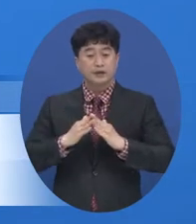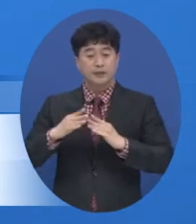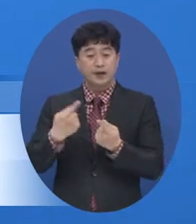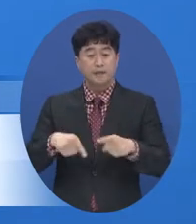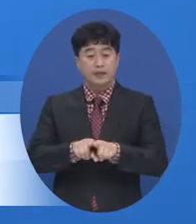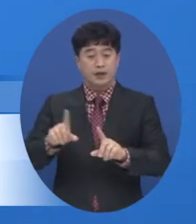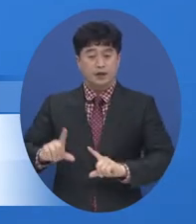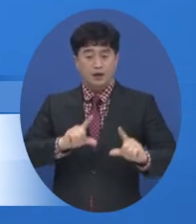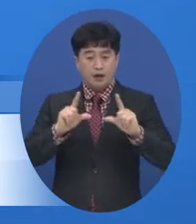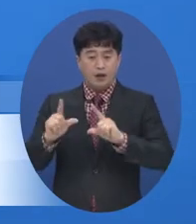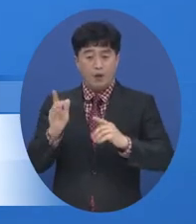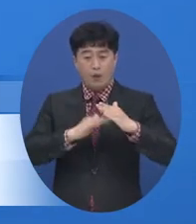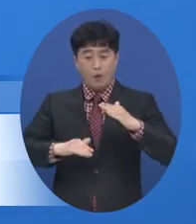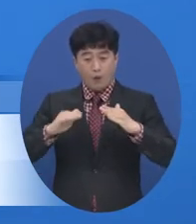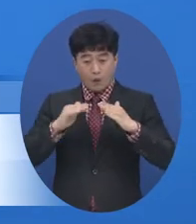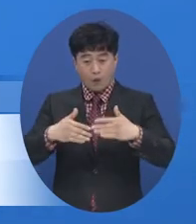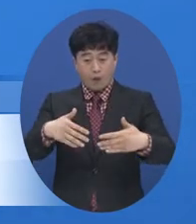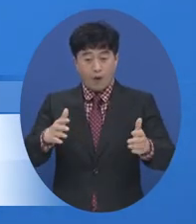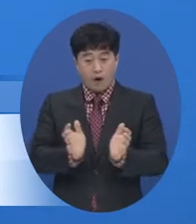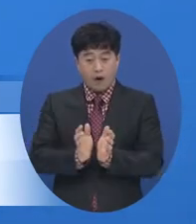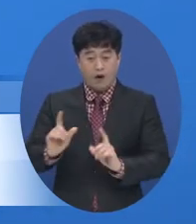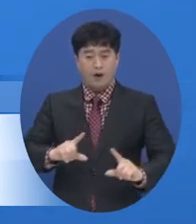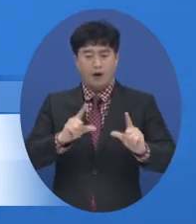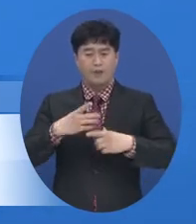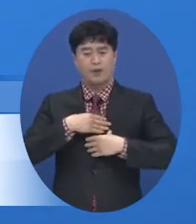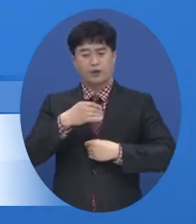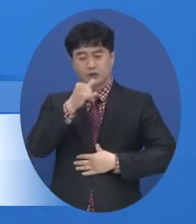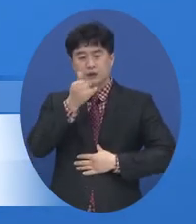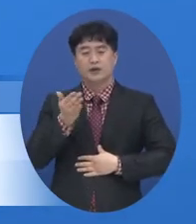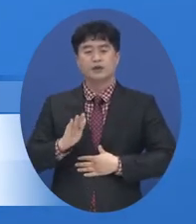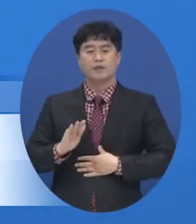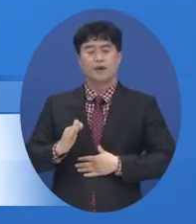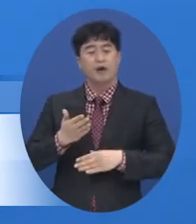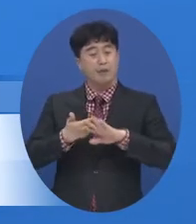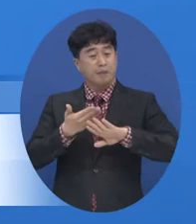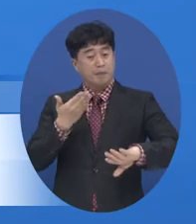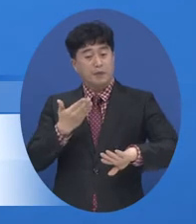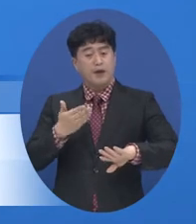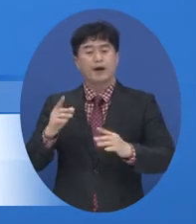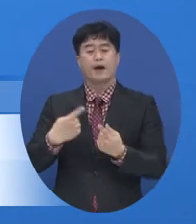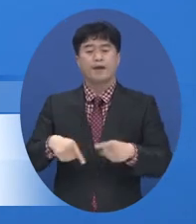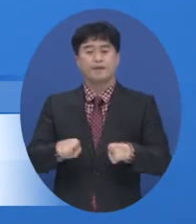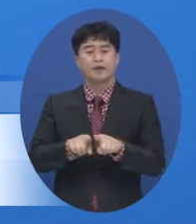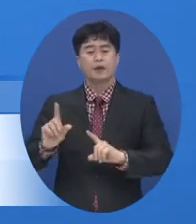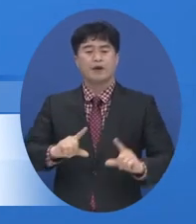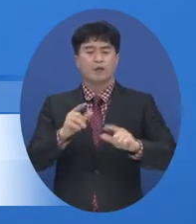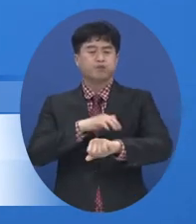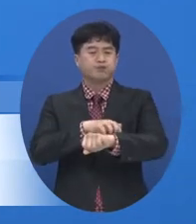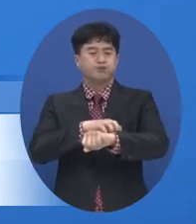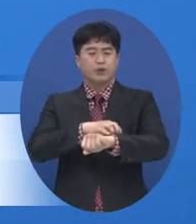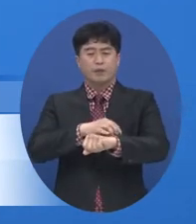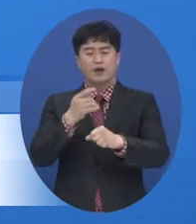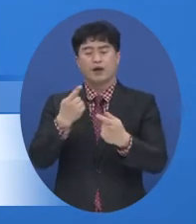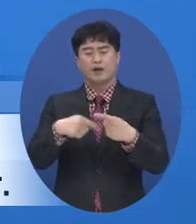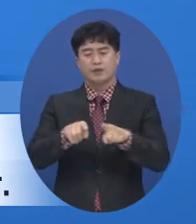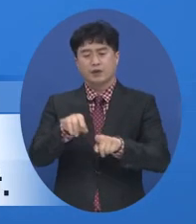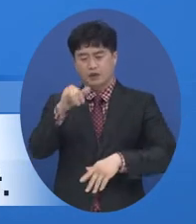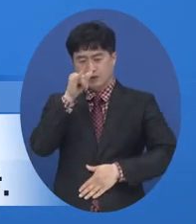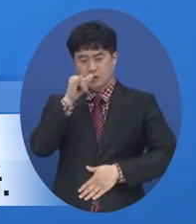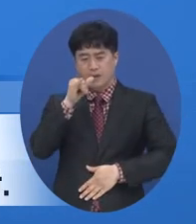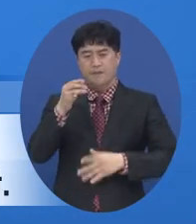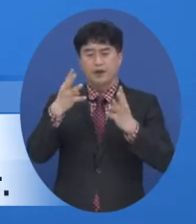공동체 생활에 편리함도 있겠지만 반대로 함께 살면서 겪는 불편함도 공유하고 있음을